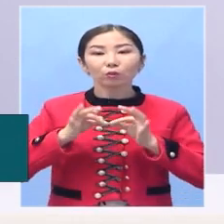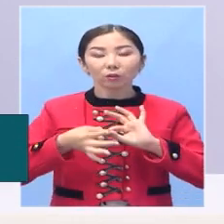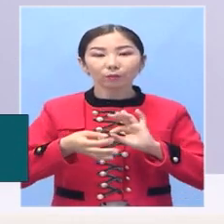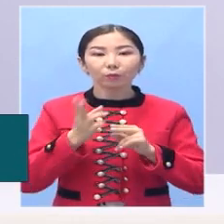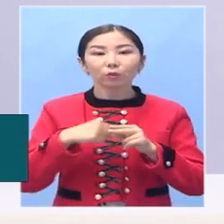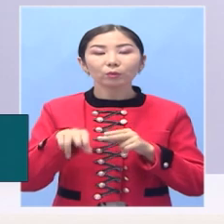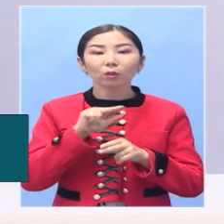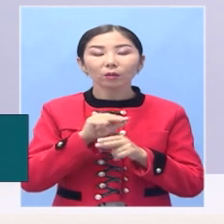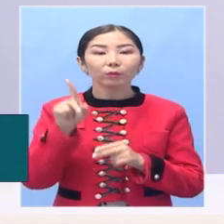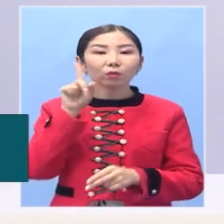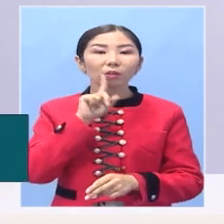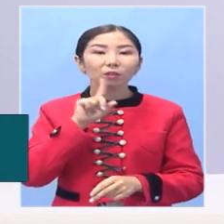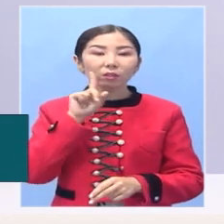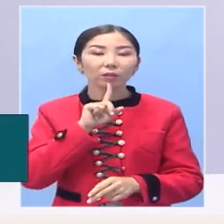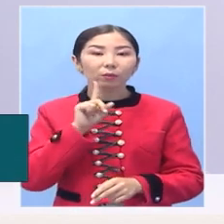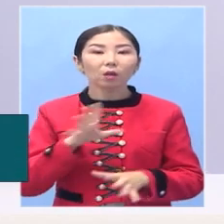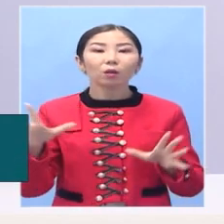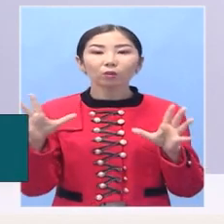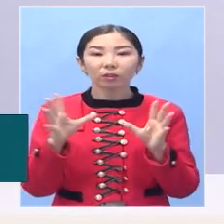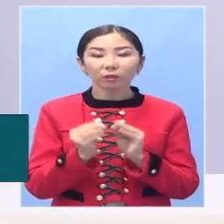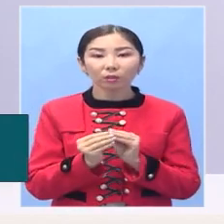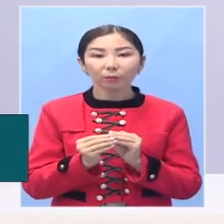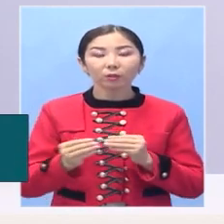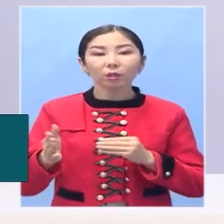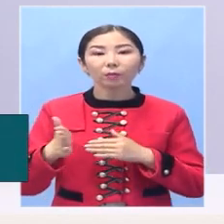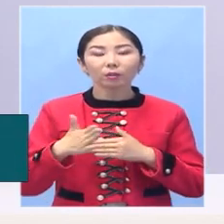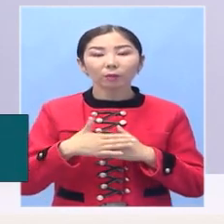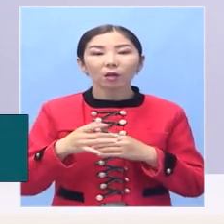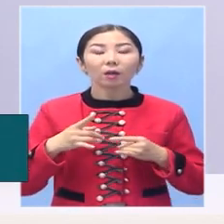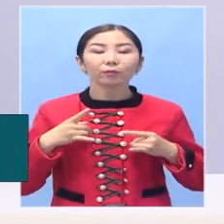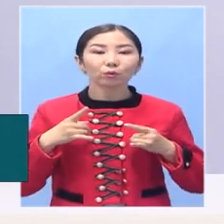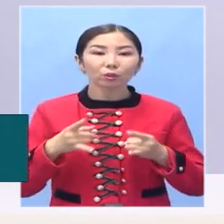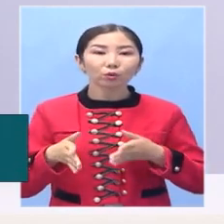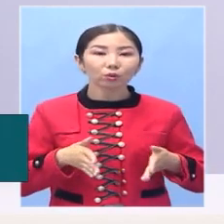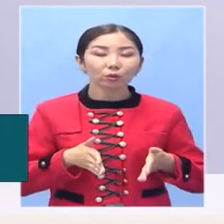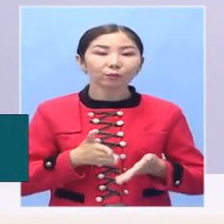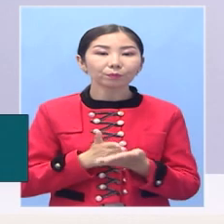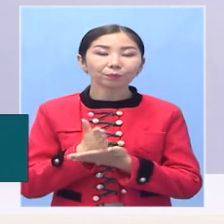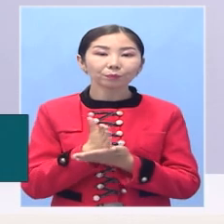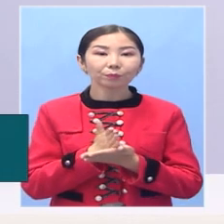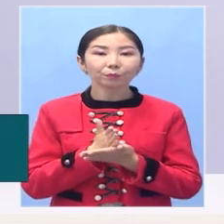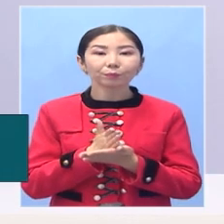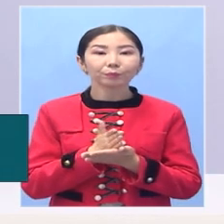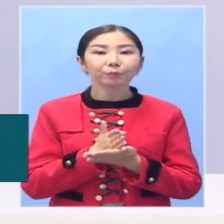жүргізіледі. Уақытша ыңғайсыздықтар болады. Мысалы жаңа автобустар жүретін болса, олармен